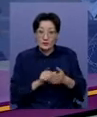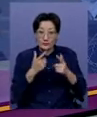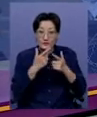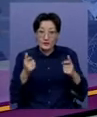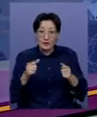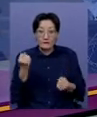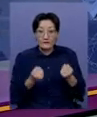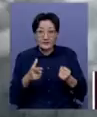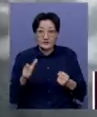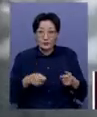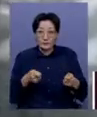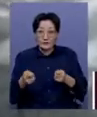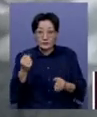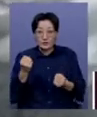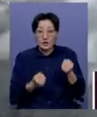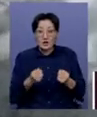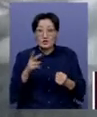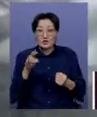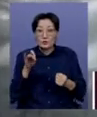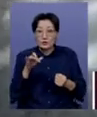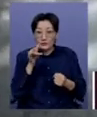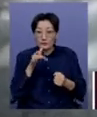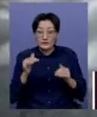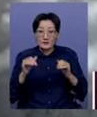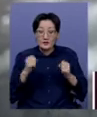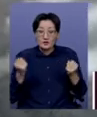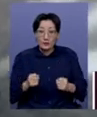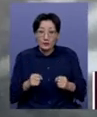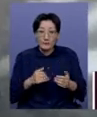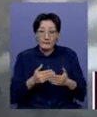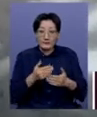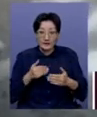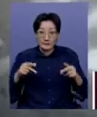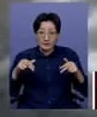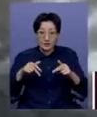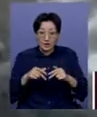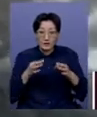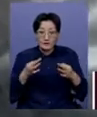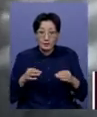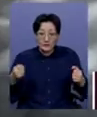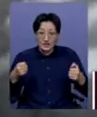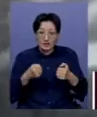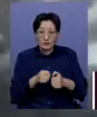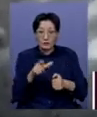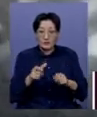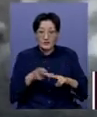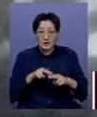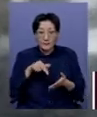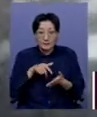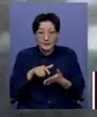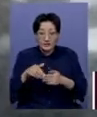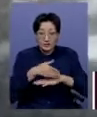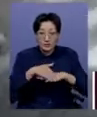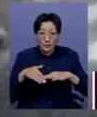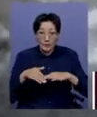что водитель, управляя автомобилем «Шкода», не снизил скорость перед пешеходным переходом и допустил наезд на человека, который переходил улицу